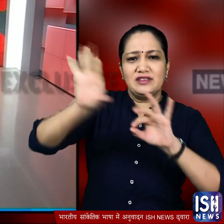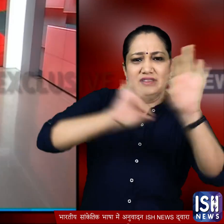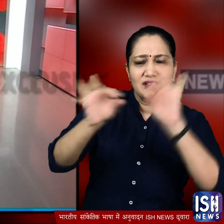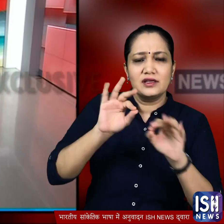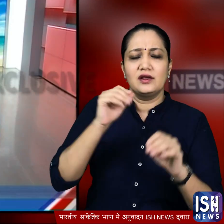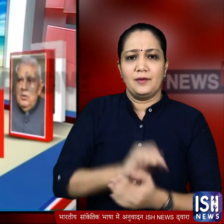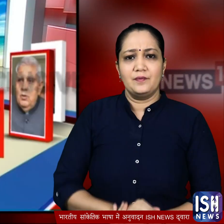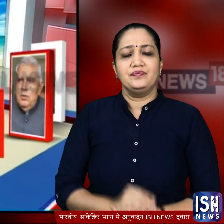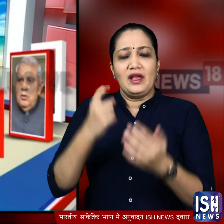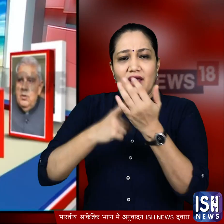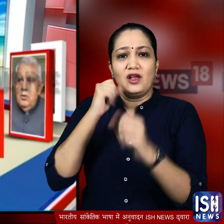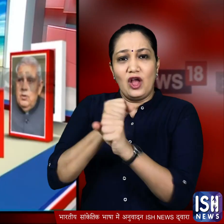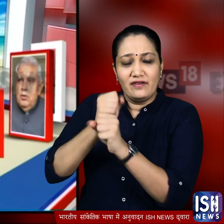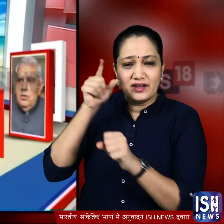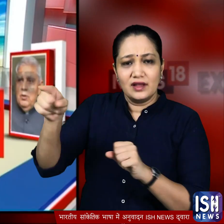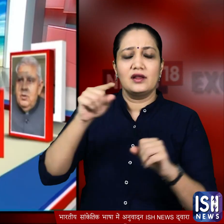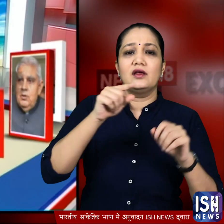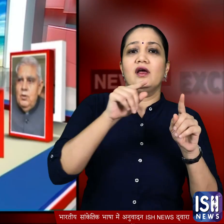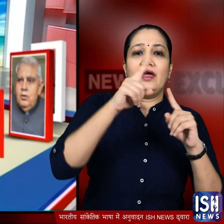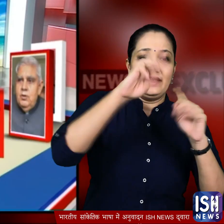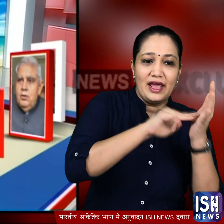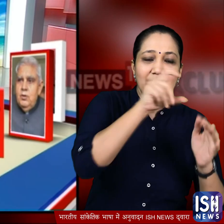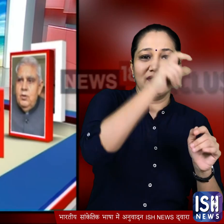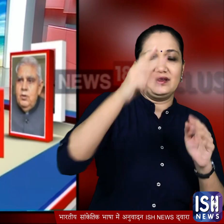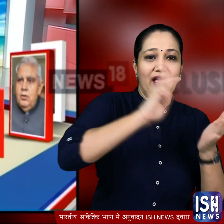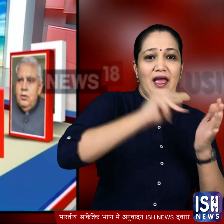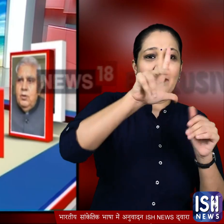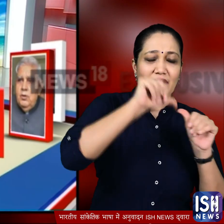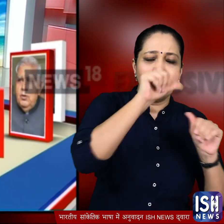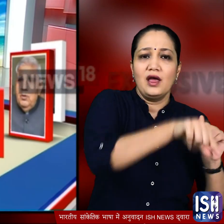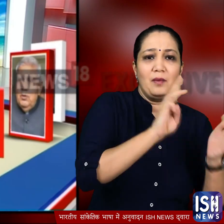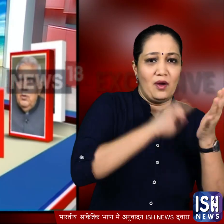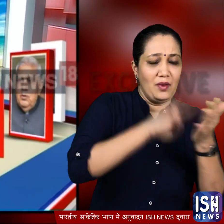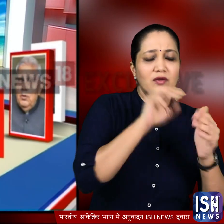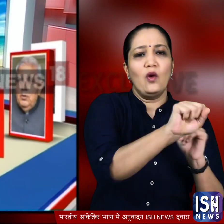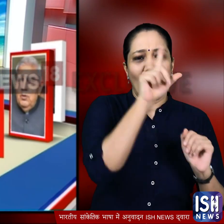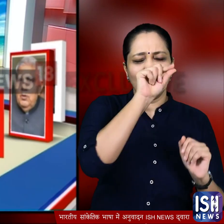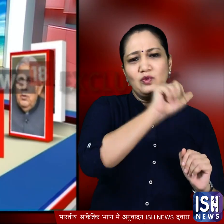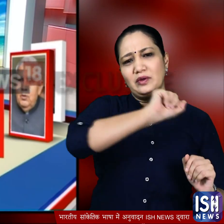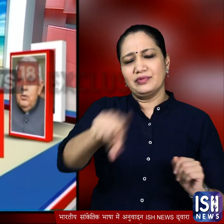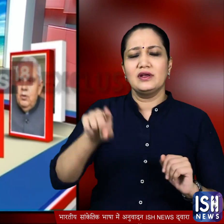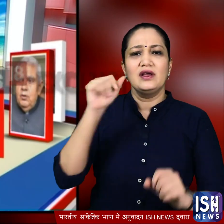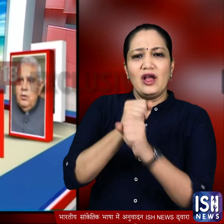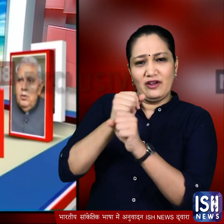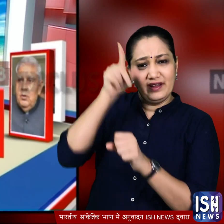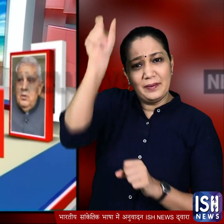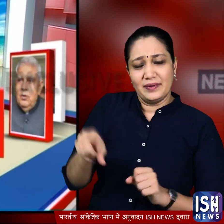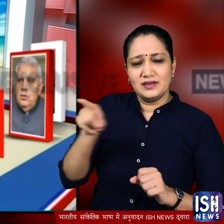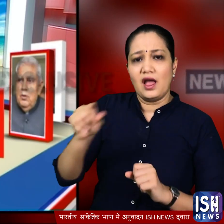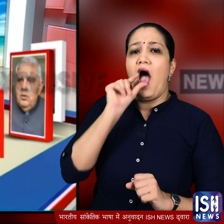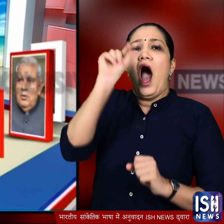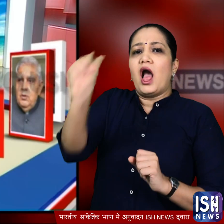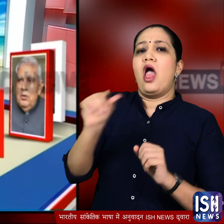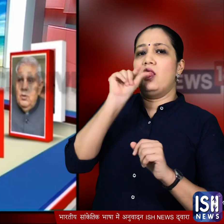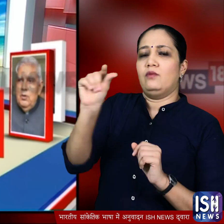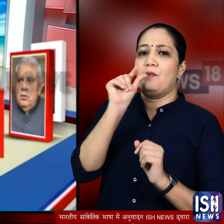में राज्यपाल जगदीप धनखड़ और टीएमसी सांसद महुआ मोइत्रा आमने सामने आ गए। महुआ मोइत्रा ने अपने एक ट्वीट में राज्यपाल को